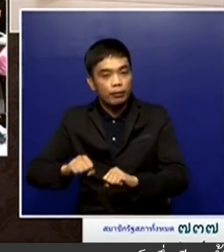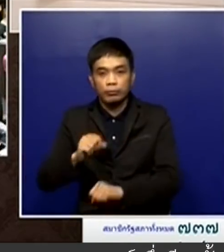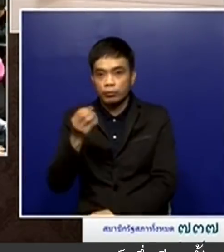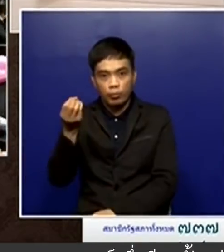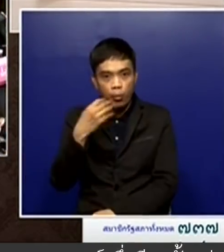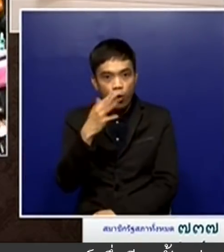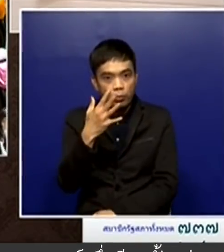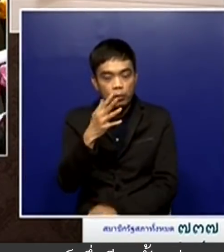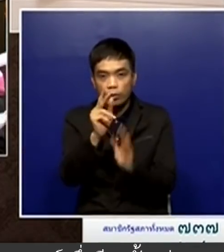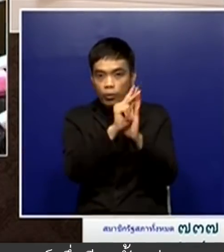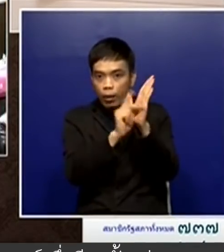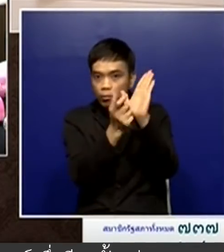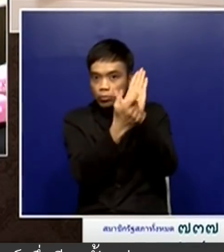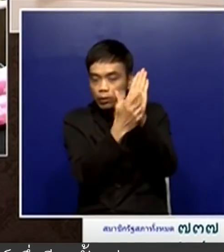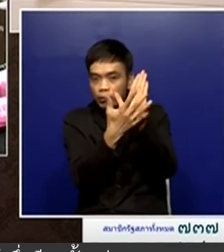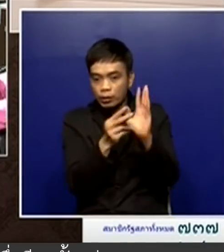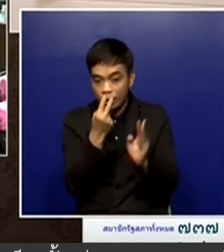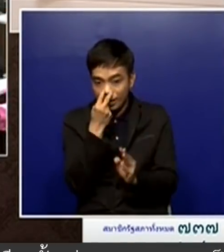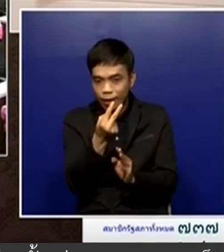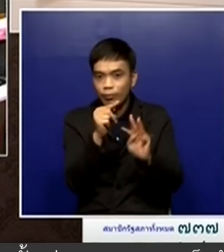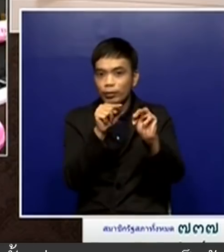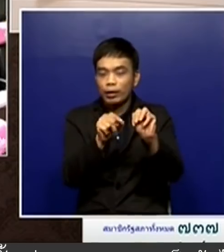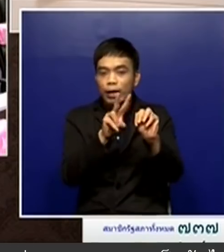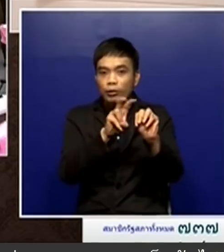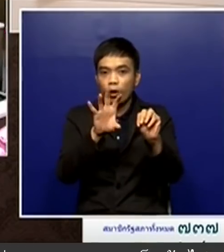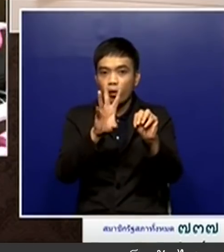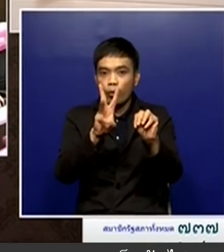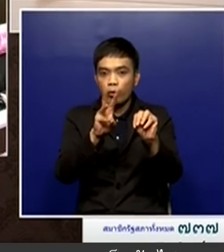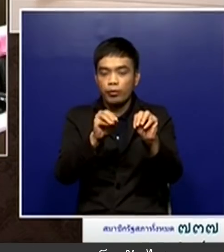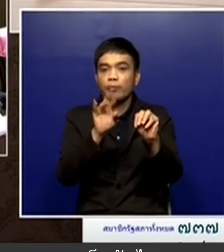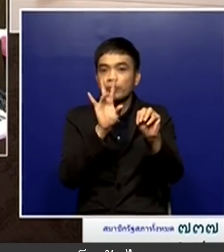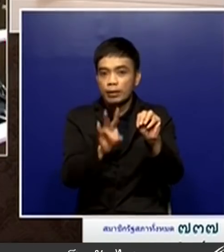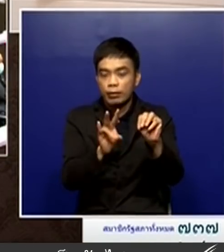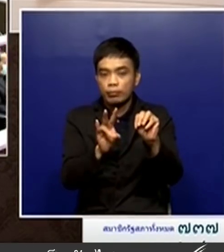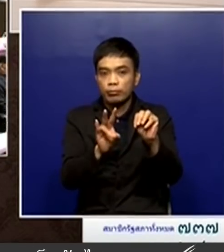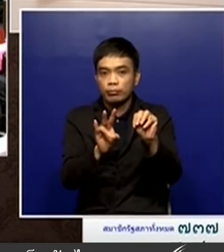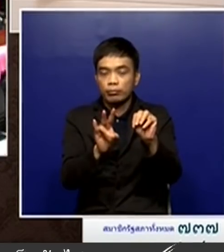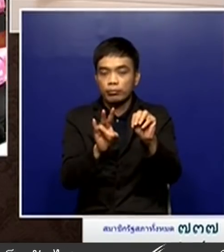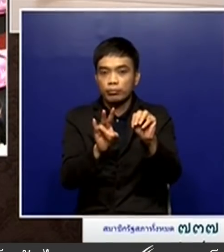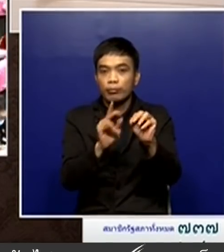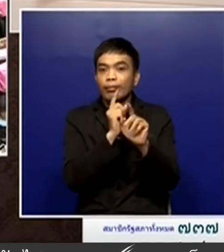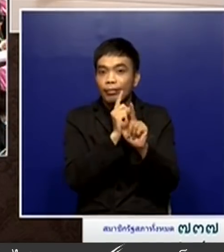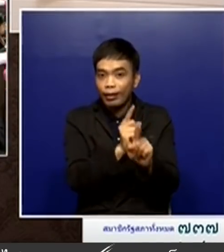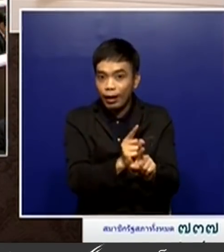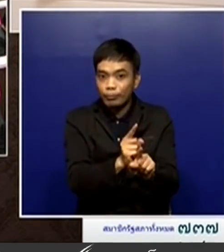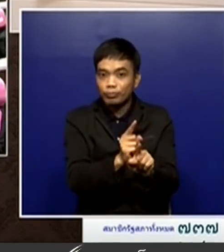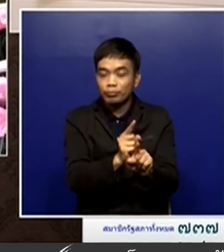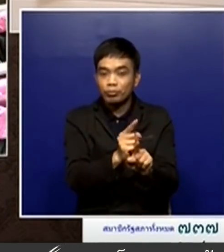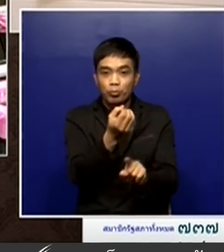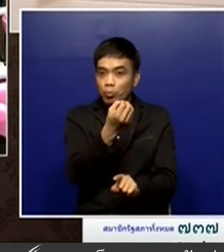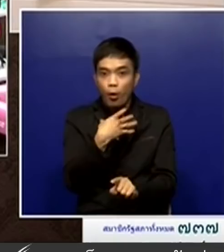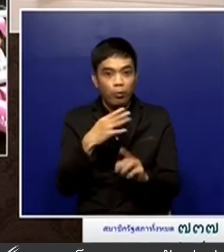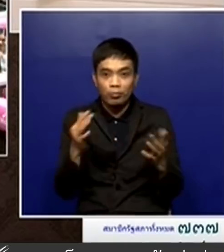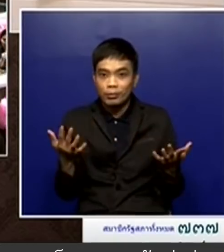รัฐธรรมนูญจึงจะประชาอ่าประชามติเขาให้อำนาจมีพรบกับเรื่องจึงจะไปฉายาไปประชามติแต่คุณ